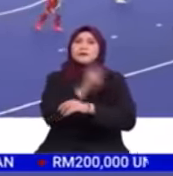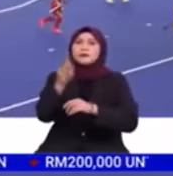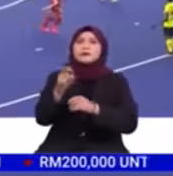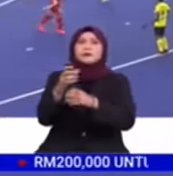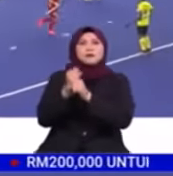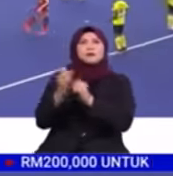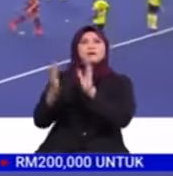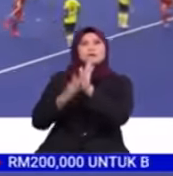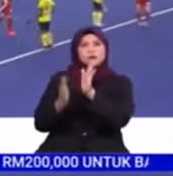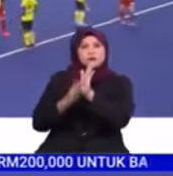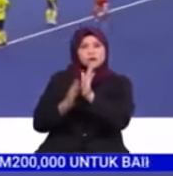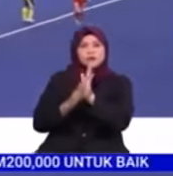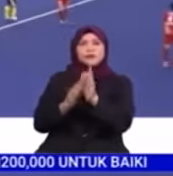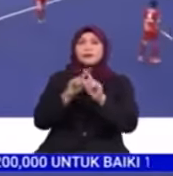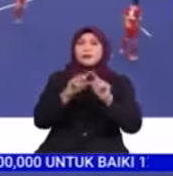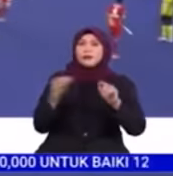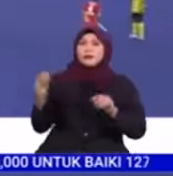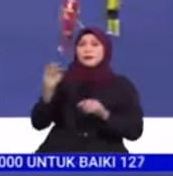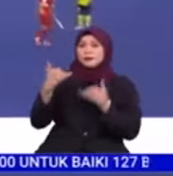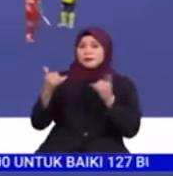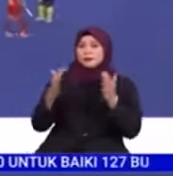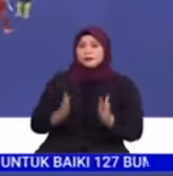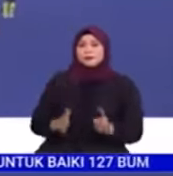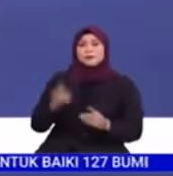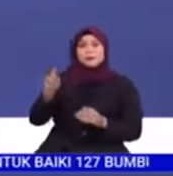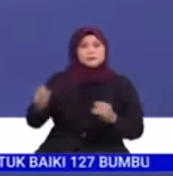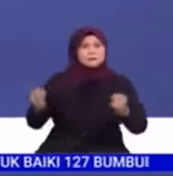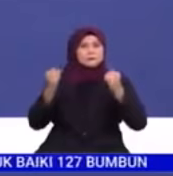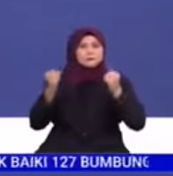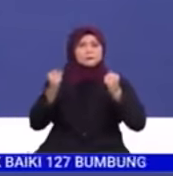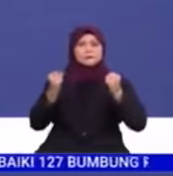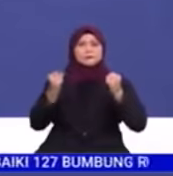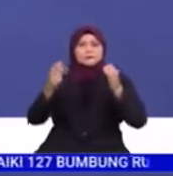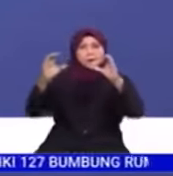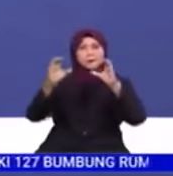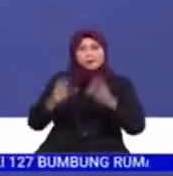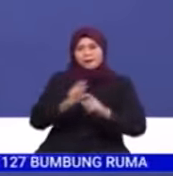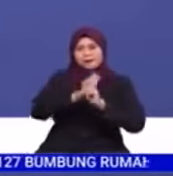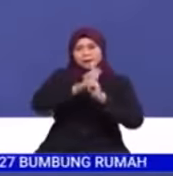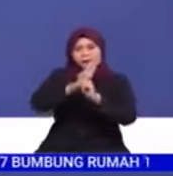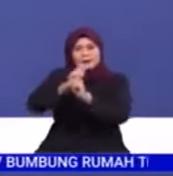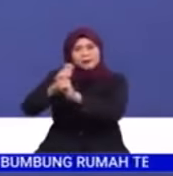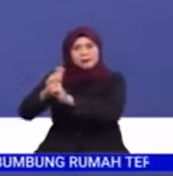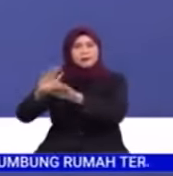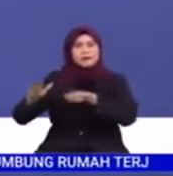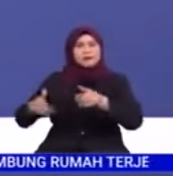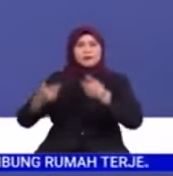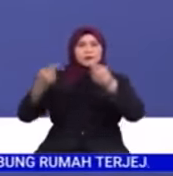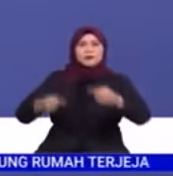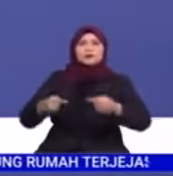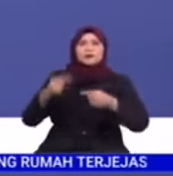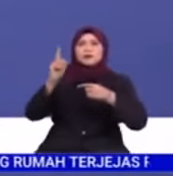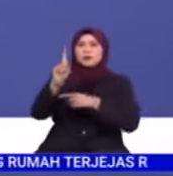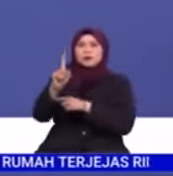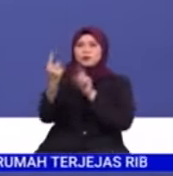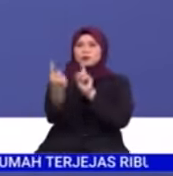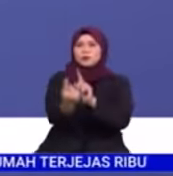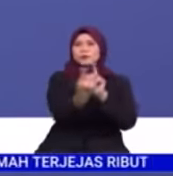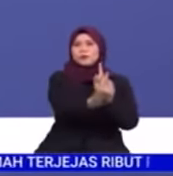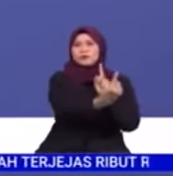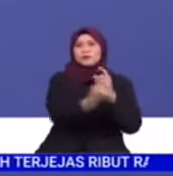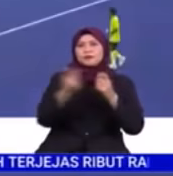mendapat pujian tambah oral pemain Kini harus mengeluarkan lagi aspek corak bertahan Terutama ketika aksi satu lawan satu